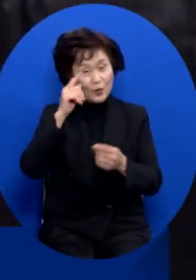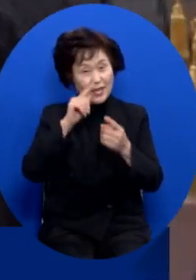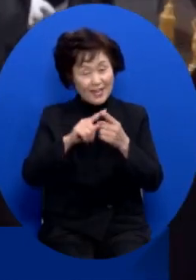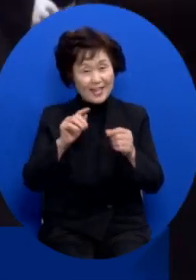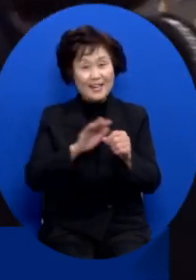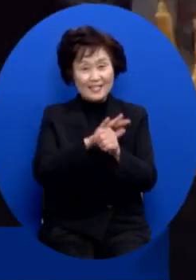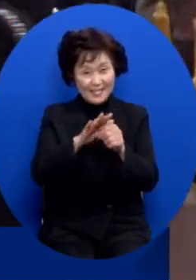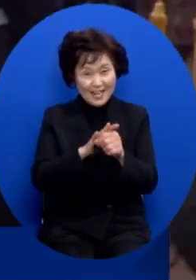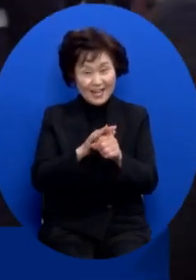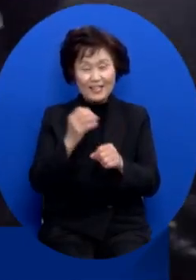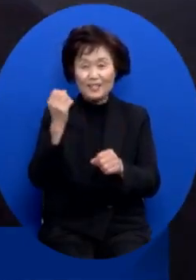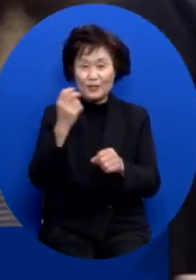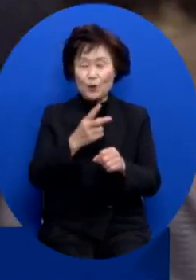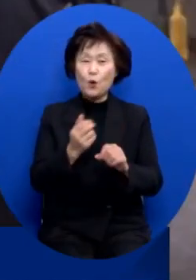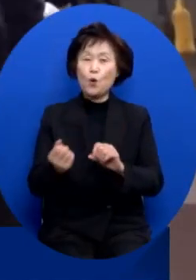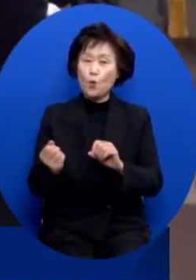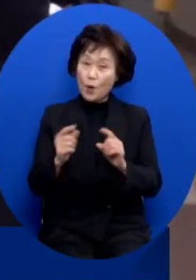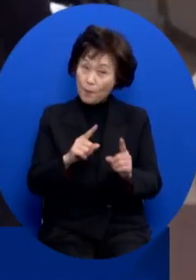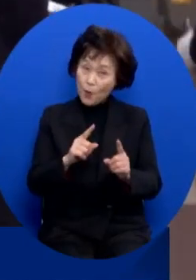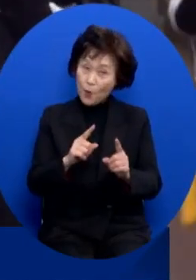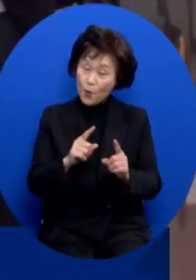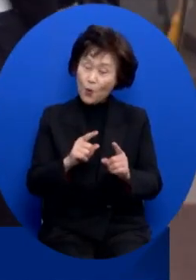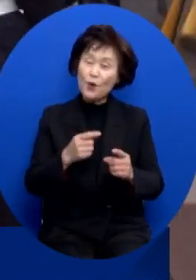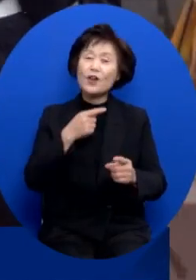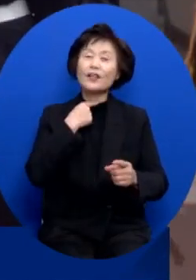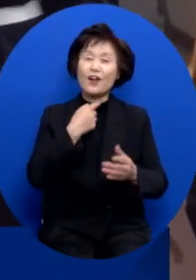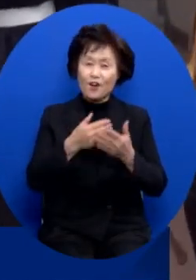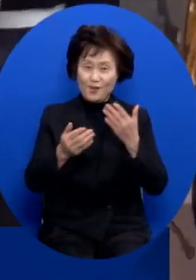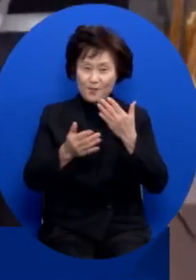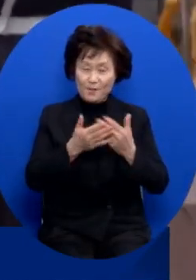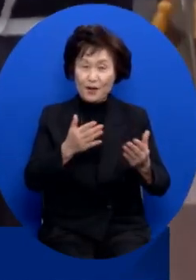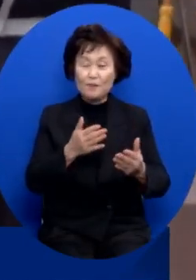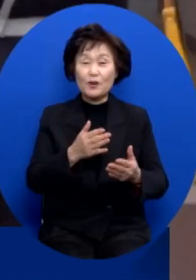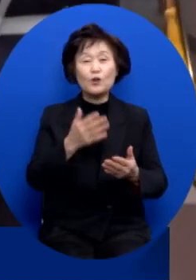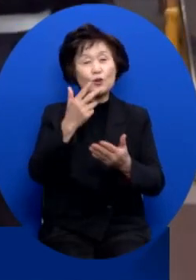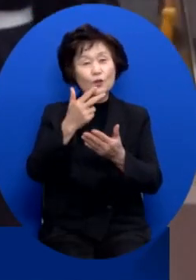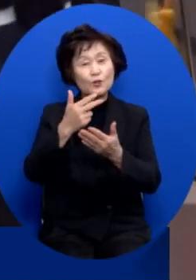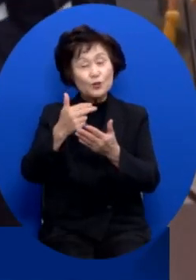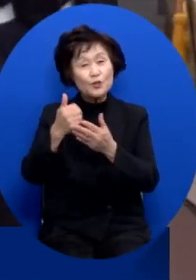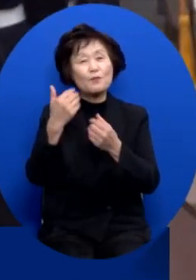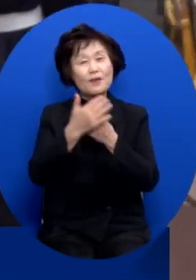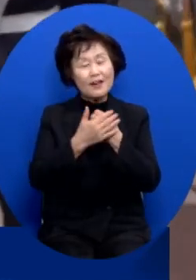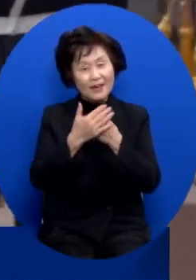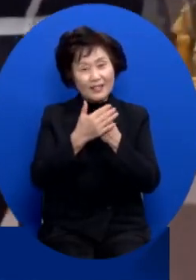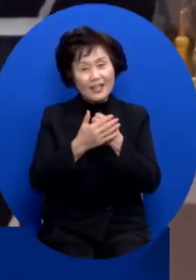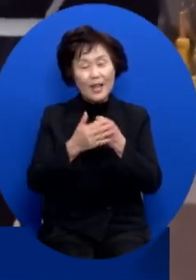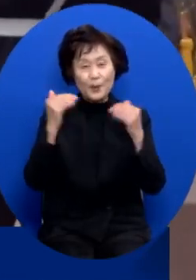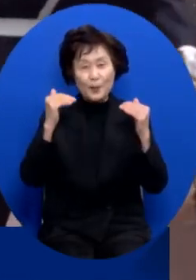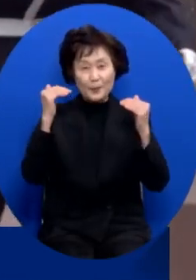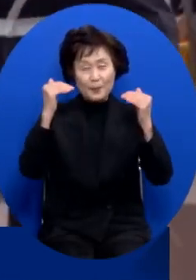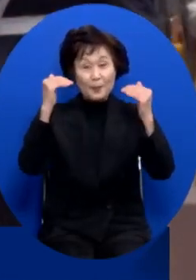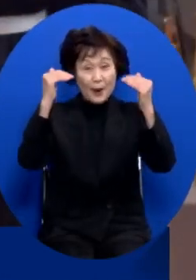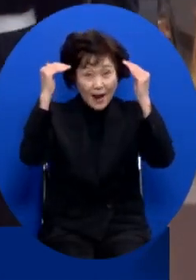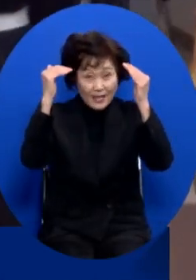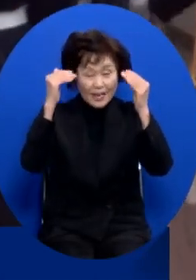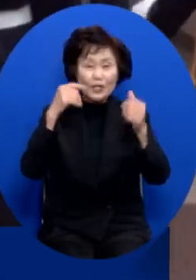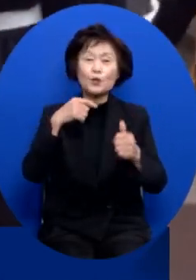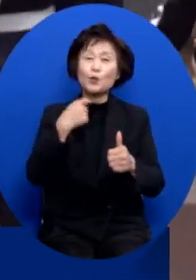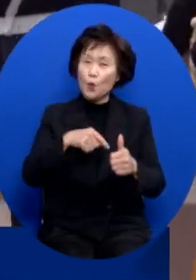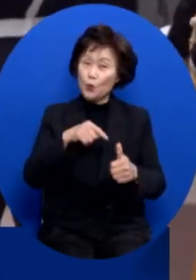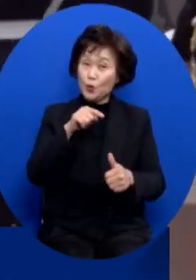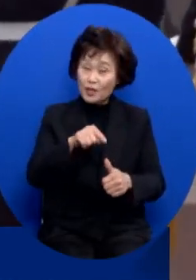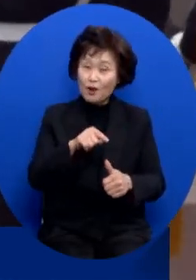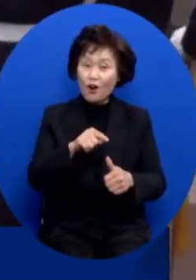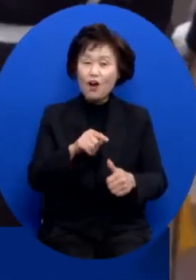사랑과 또 회복, 을 경험하면서 정말 주님의 은혜로 성장하는 이러한 교육이야말로